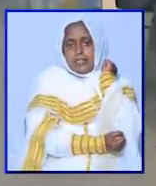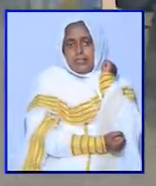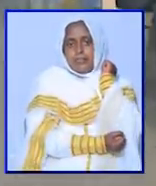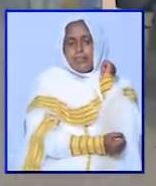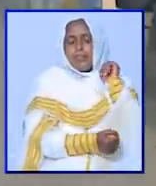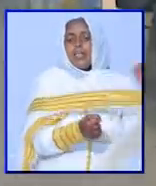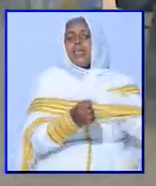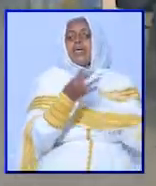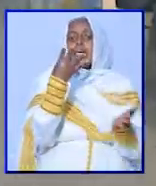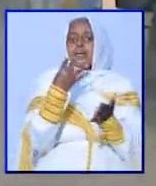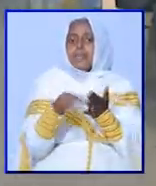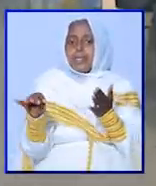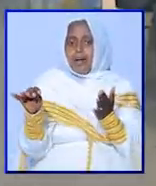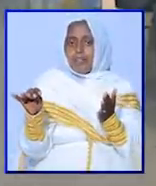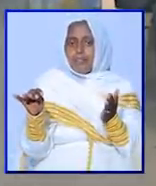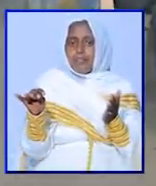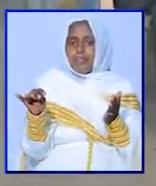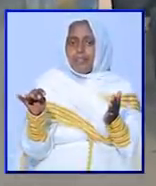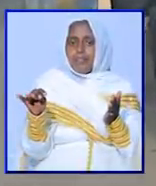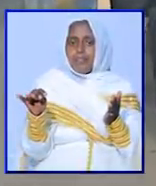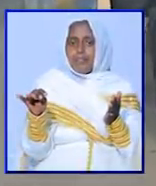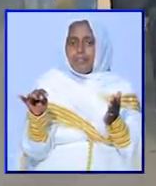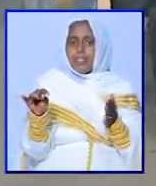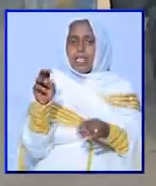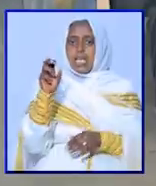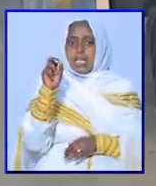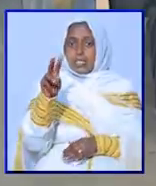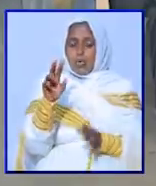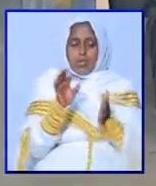በዚህ መሰረት ከምዕራፍ